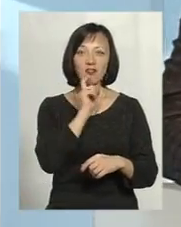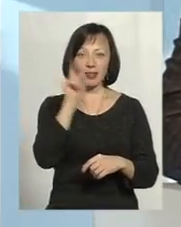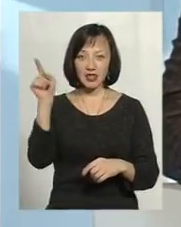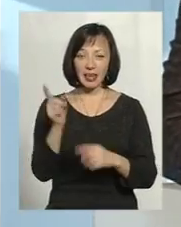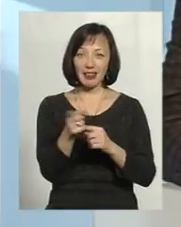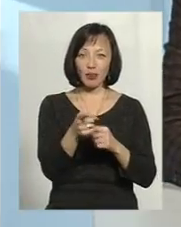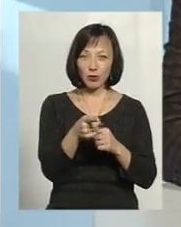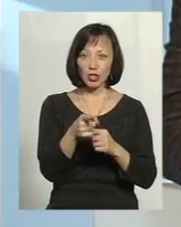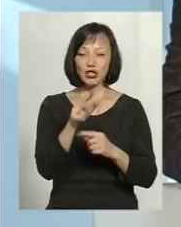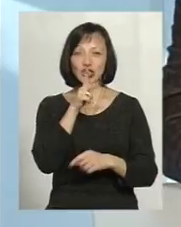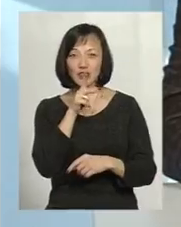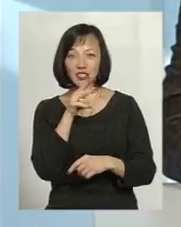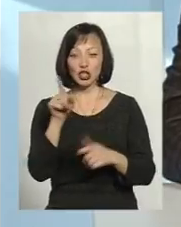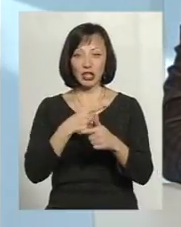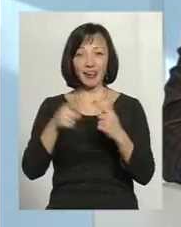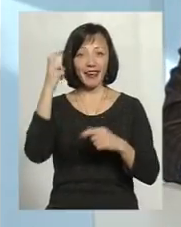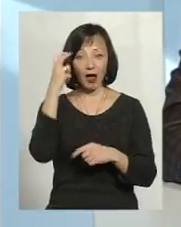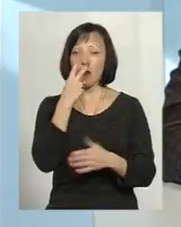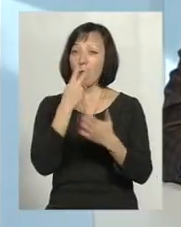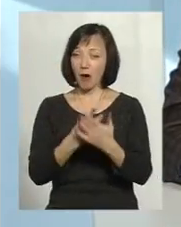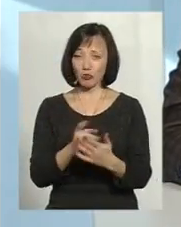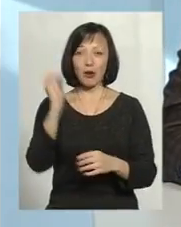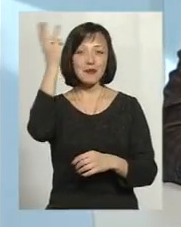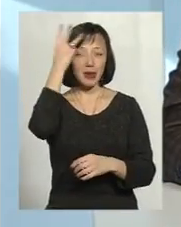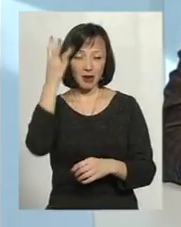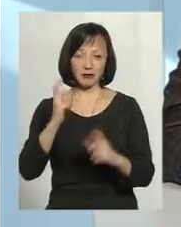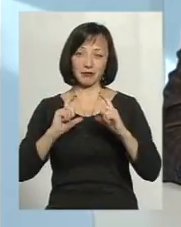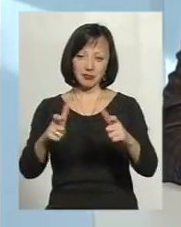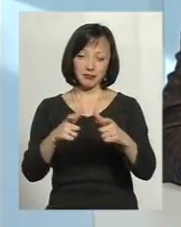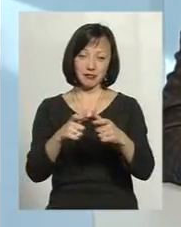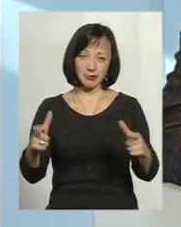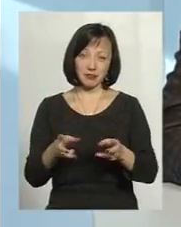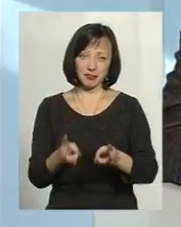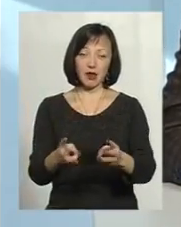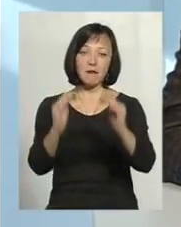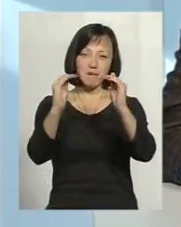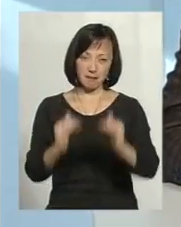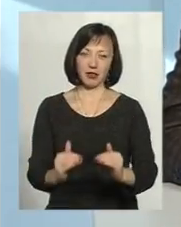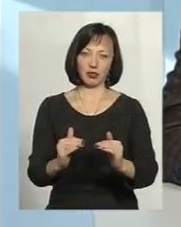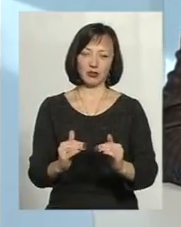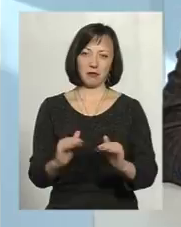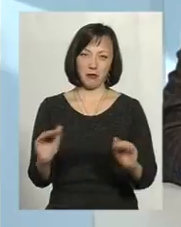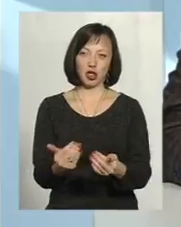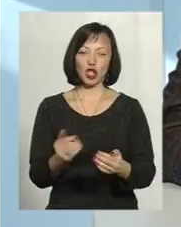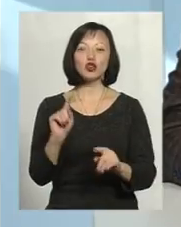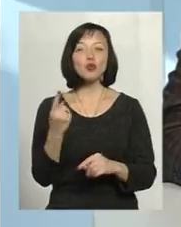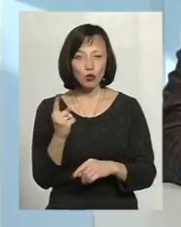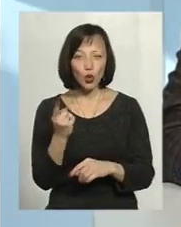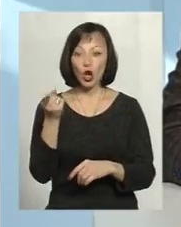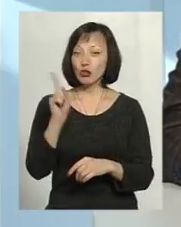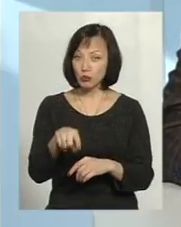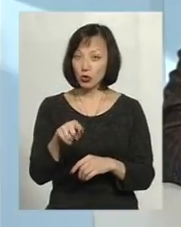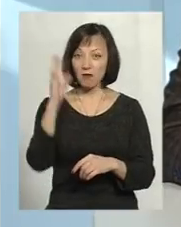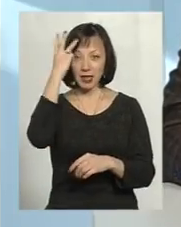вінничанин, тернополянин, чернівчанин чи киянин, то ви побачите, що хмельничанин отримує набагато менші платіжки. Чому? Тому що